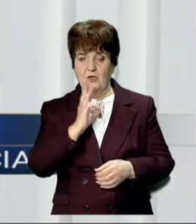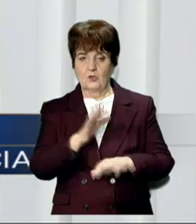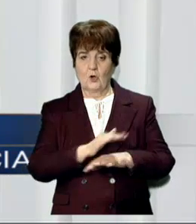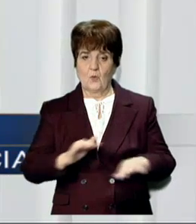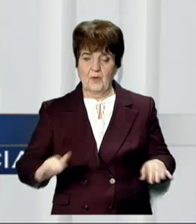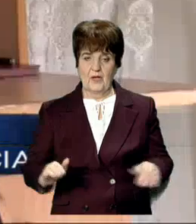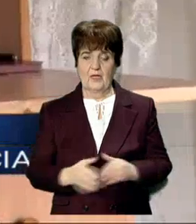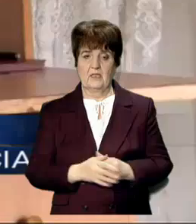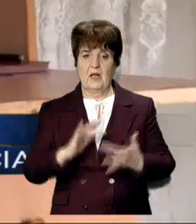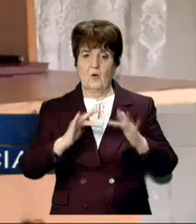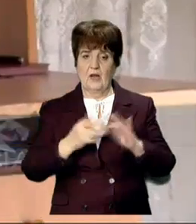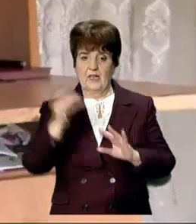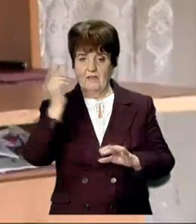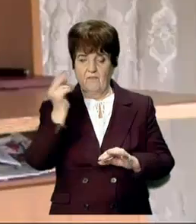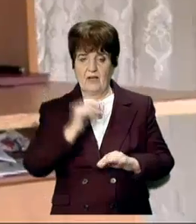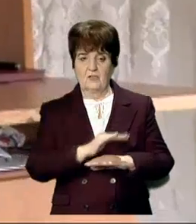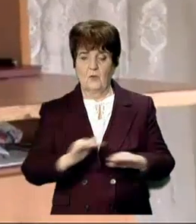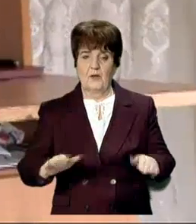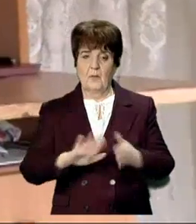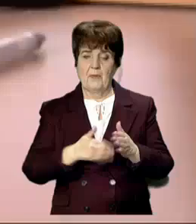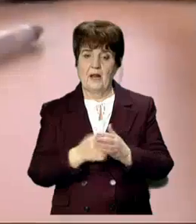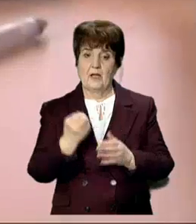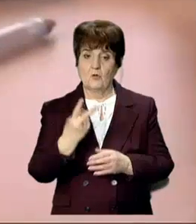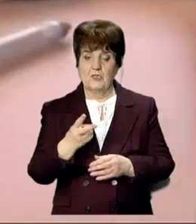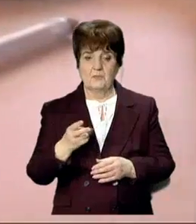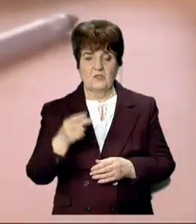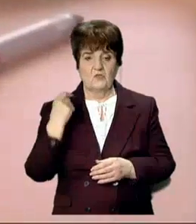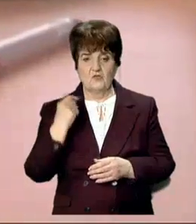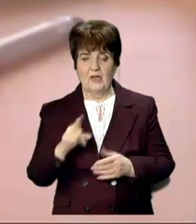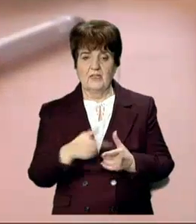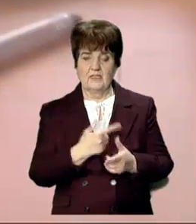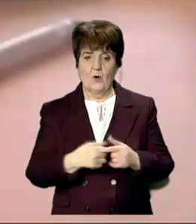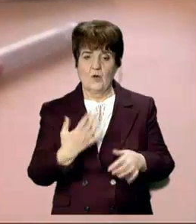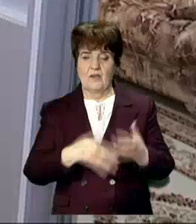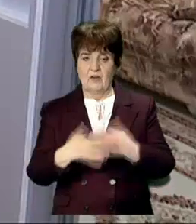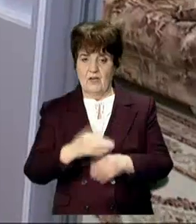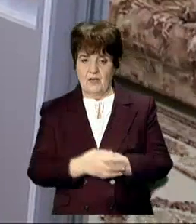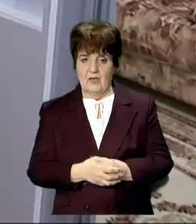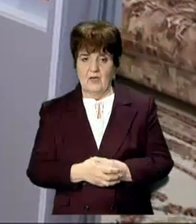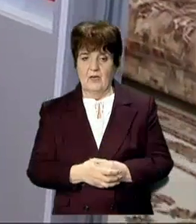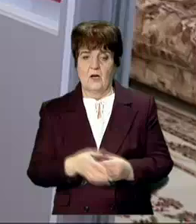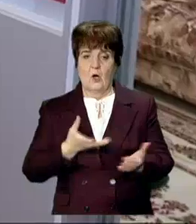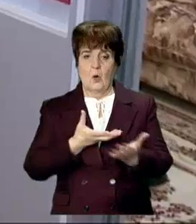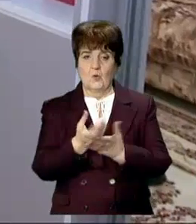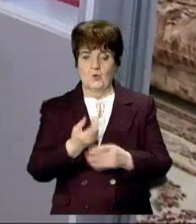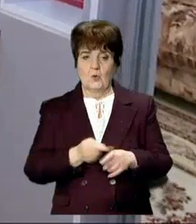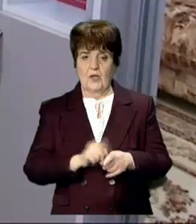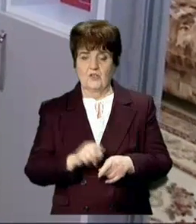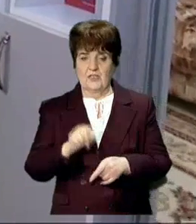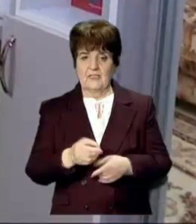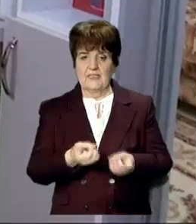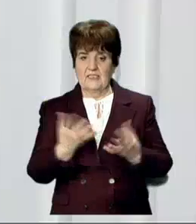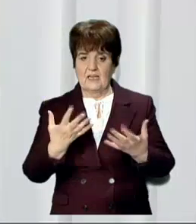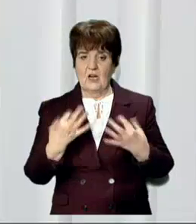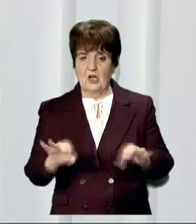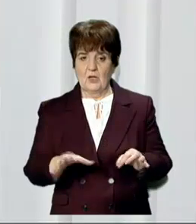care învață online și este vorba de copii de până la 12 ani sau copii cu dizabilități, costul acestor zile